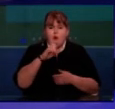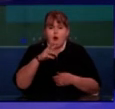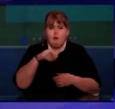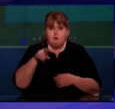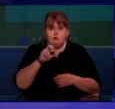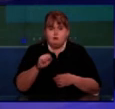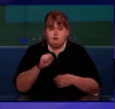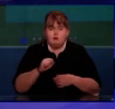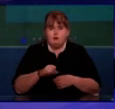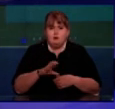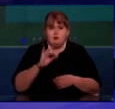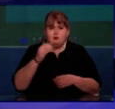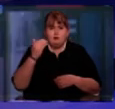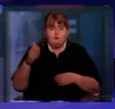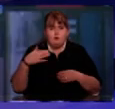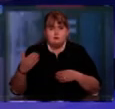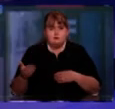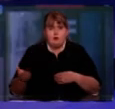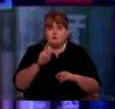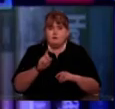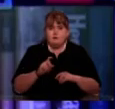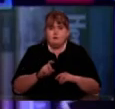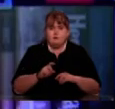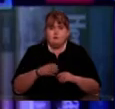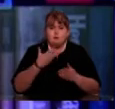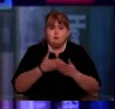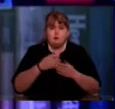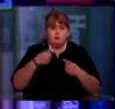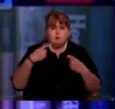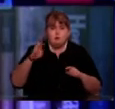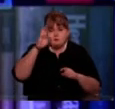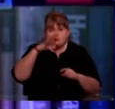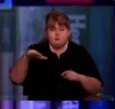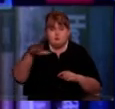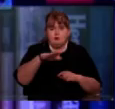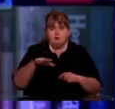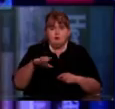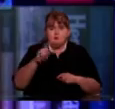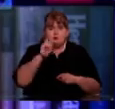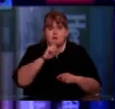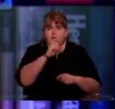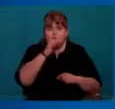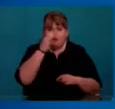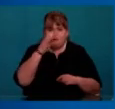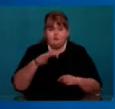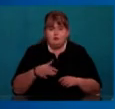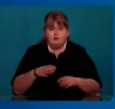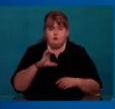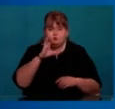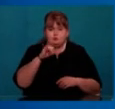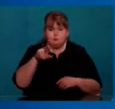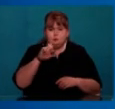Мурси и его сторонников. К примеру, другая страна Северной Африки –